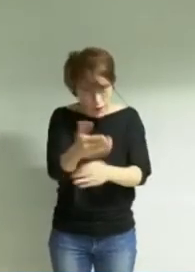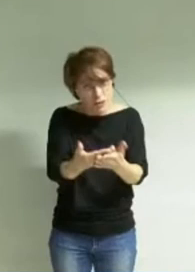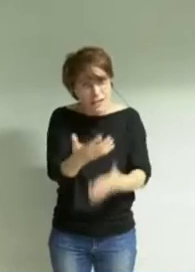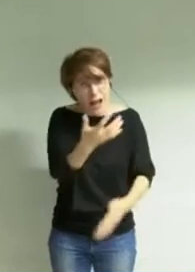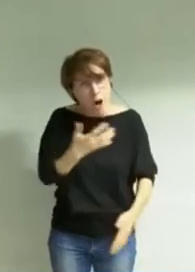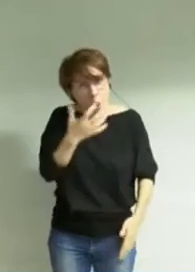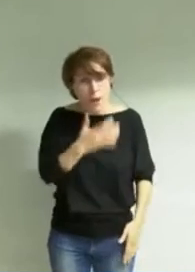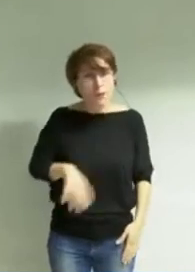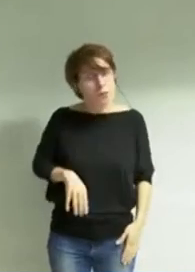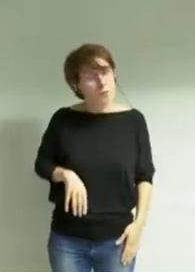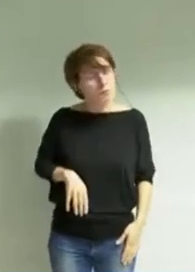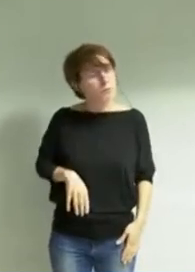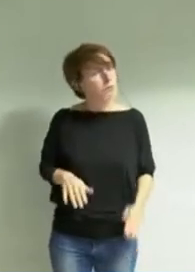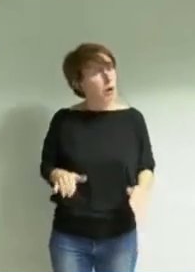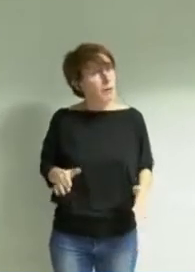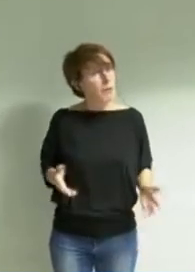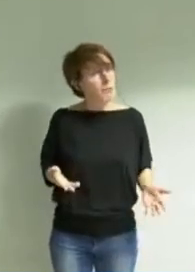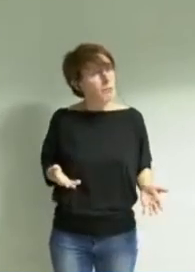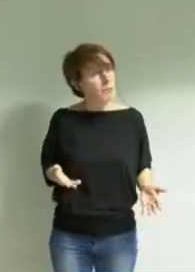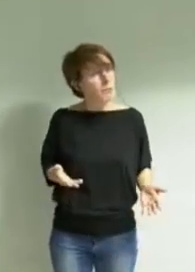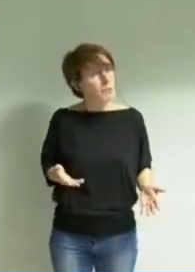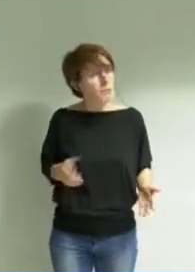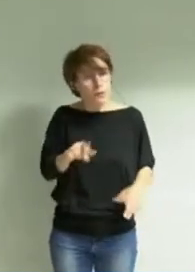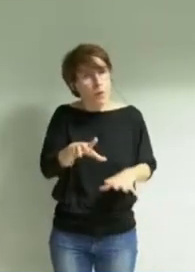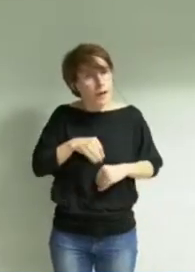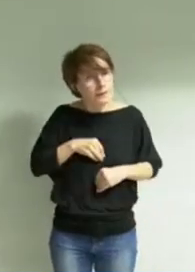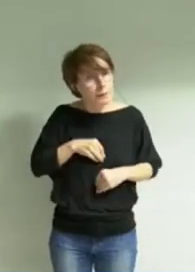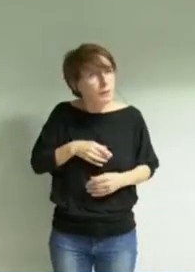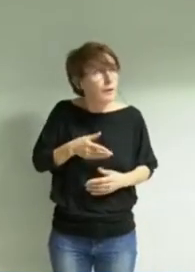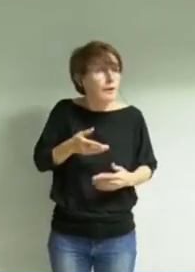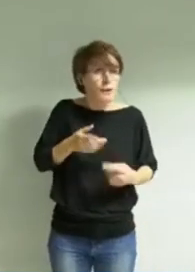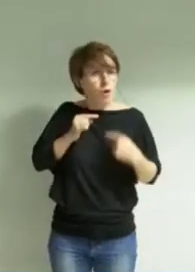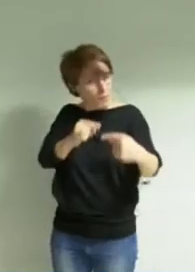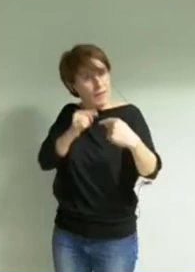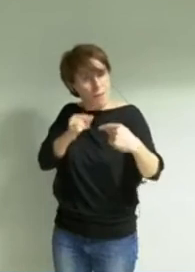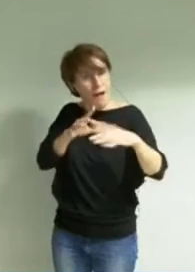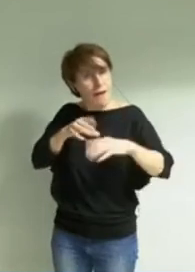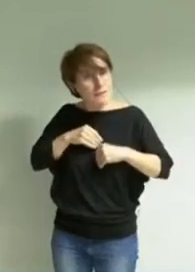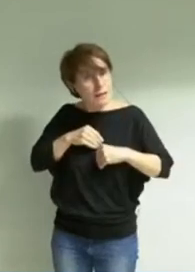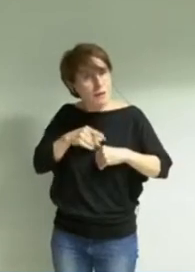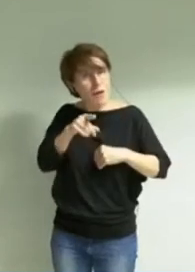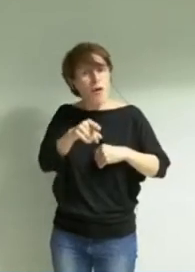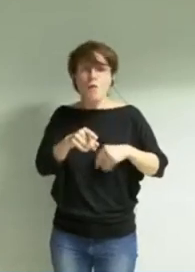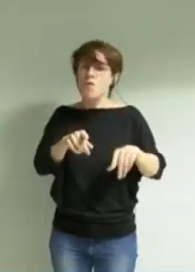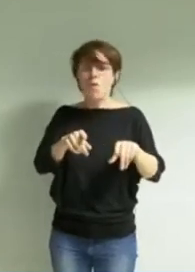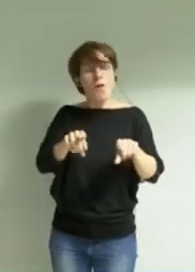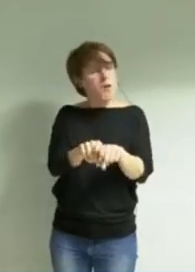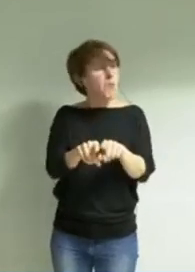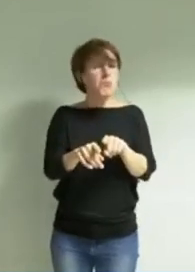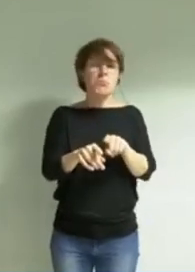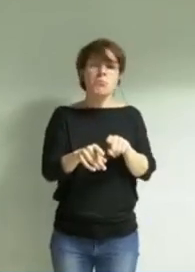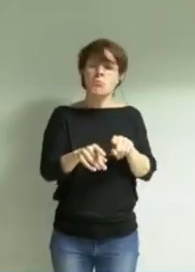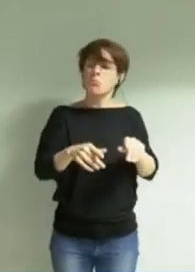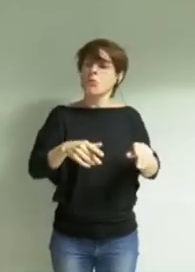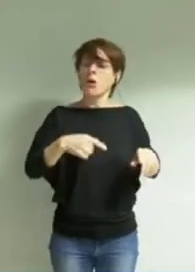Enfin, il faut quand même que vous acceptiez au moins la contradiction, que vous cessiez d'avoir cette posture